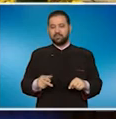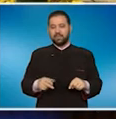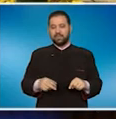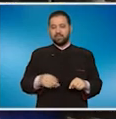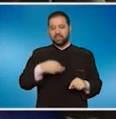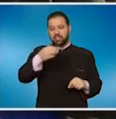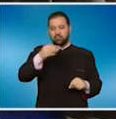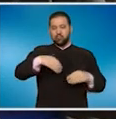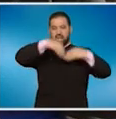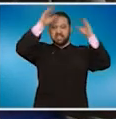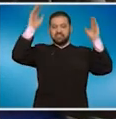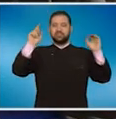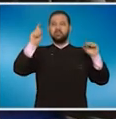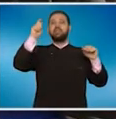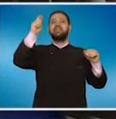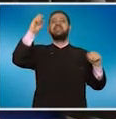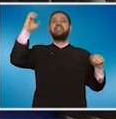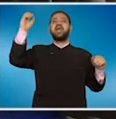există, Sfântul Teofilac spune și